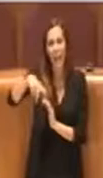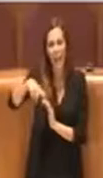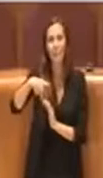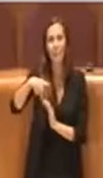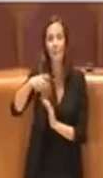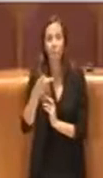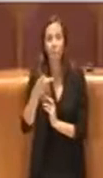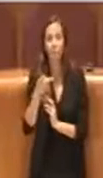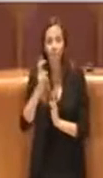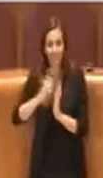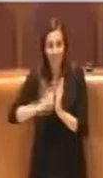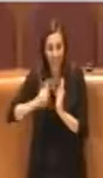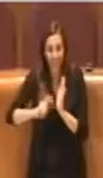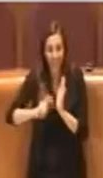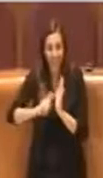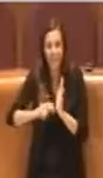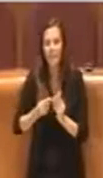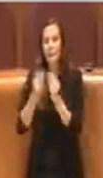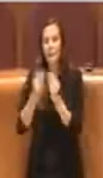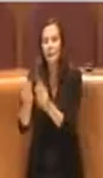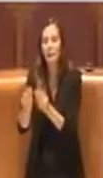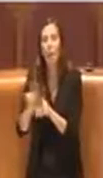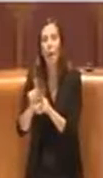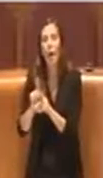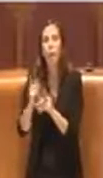diciamo, gli hanno impedito appunto la concessione